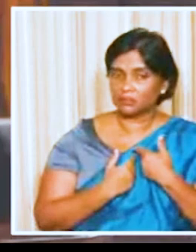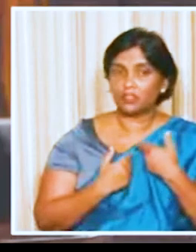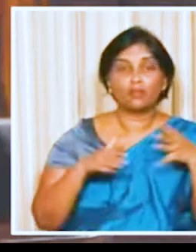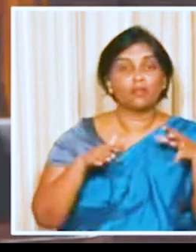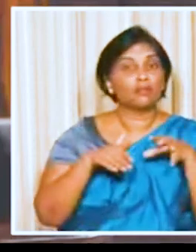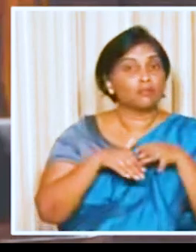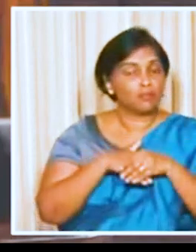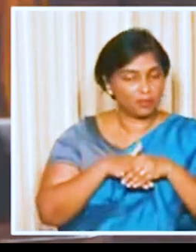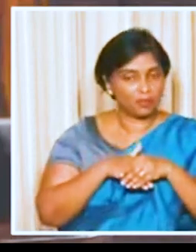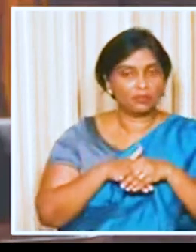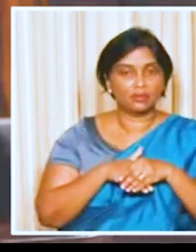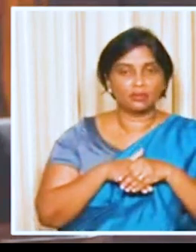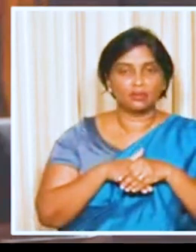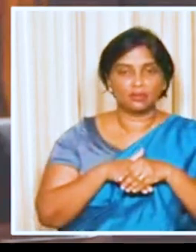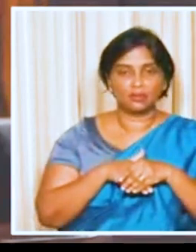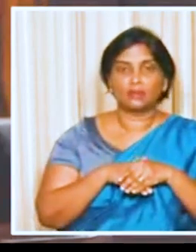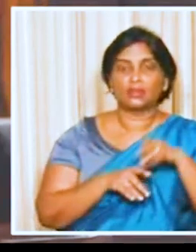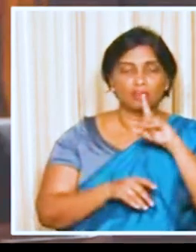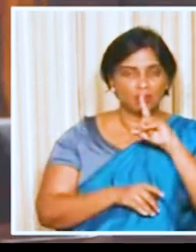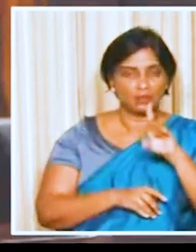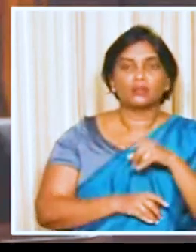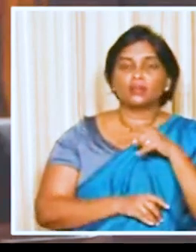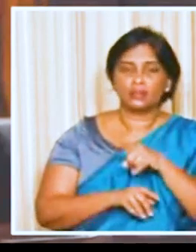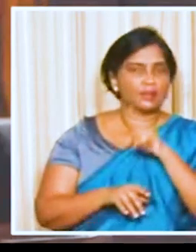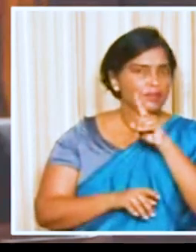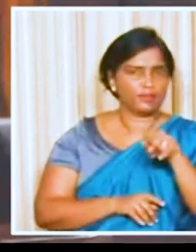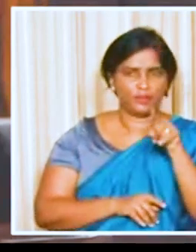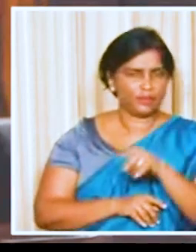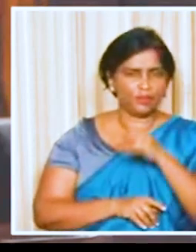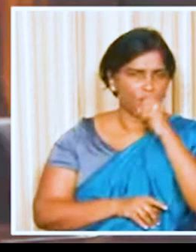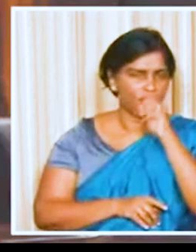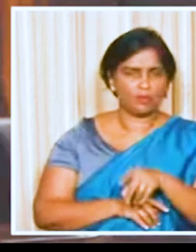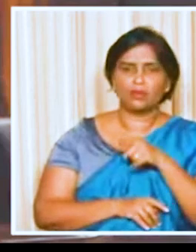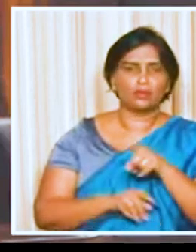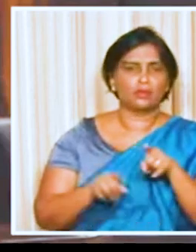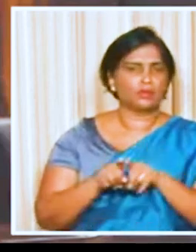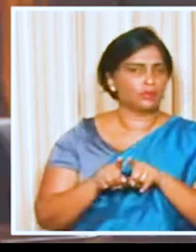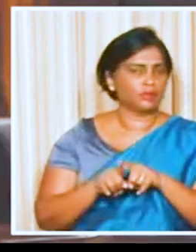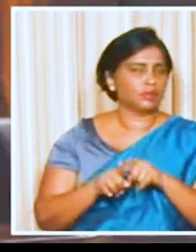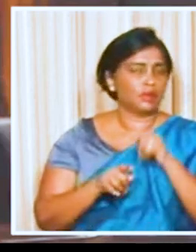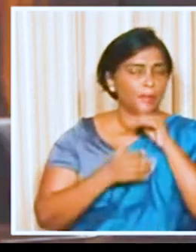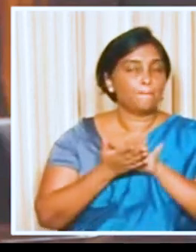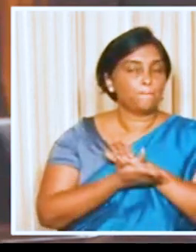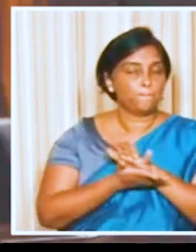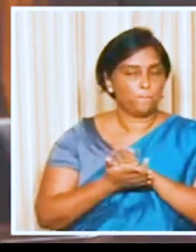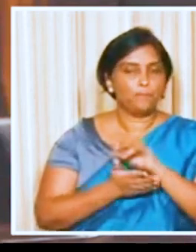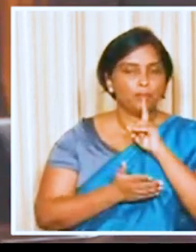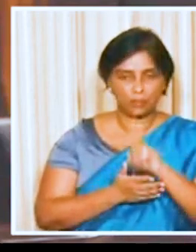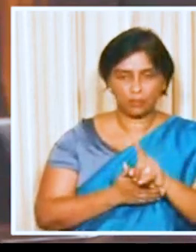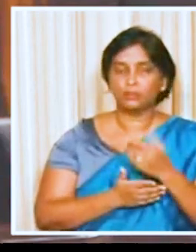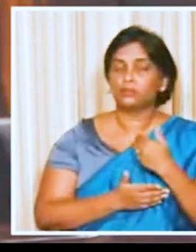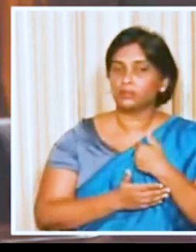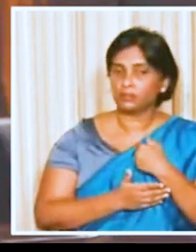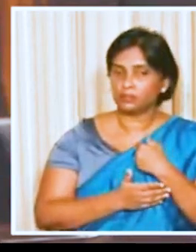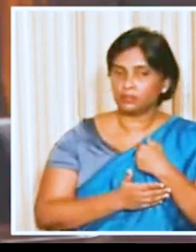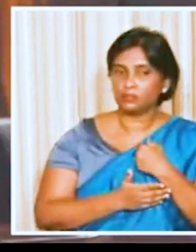சொல்ல விரும்பாவிட்டாலும் மக்கள் இந்த பதிலை எதிர்பார்க்கும் காரணத்தினால் இந்த விடயத்தை நான் சொல்லியிருக்கின்றேன். அதே போலதான் என்னுடைய வளர்ச்சிக்கான காரணம் எனக்கு